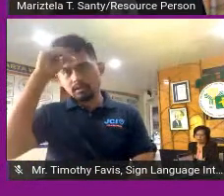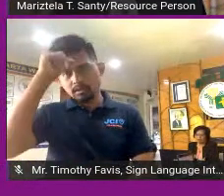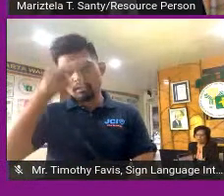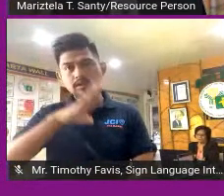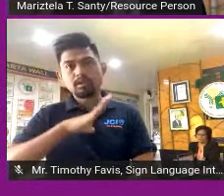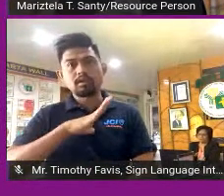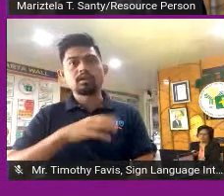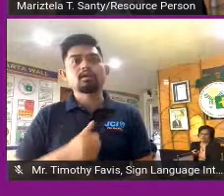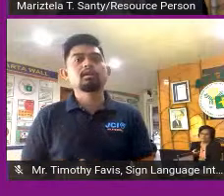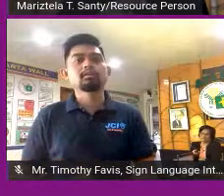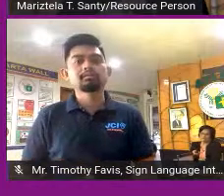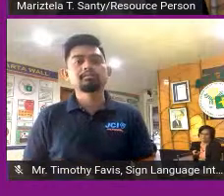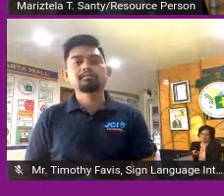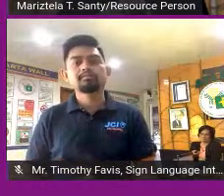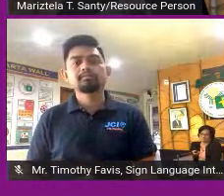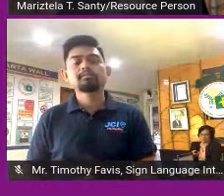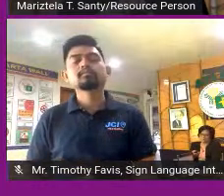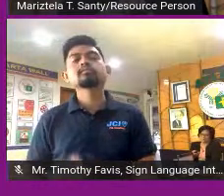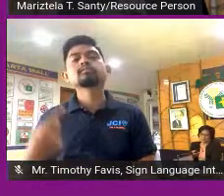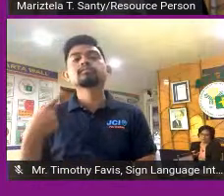Mayroon ditong isang,